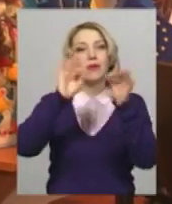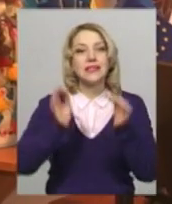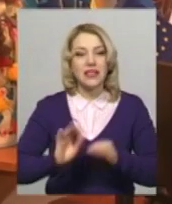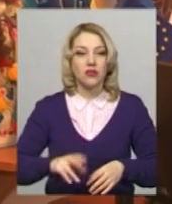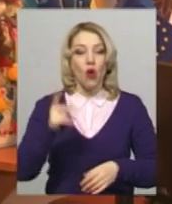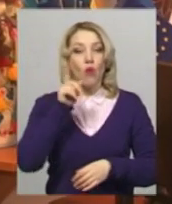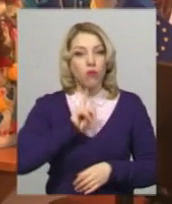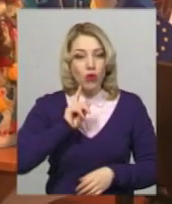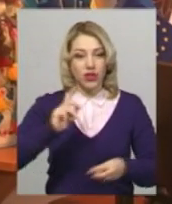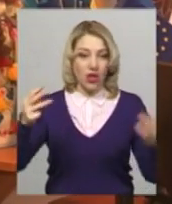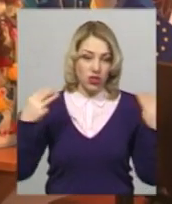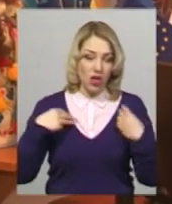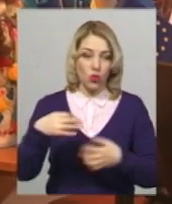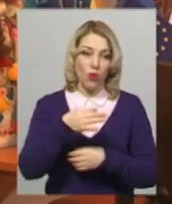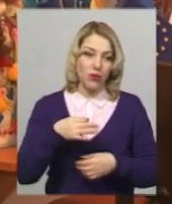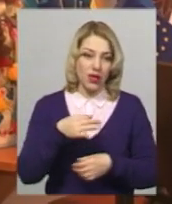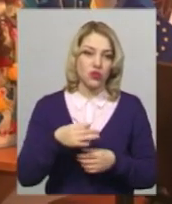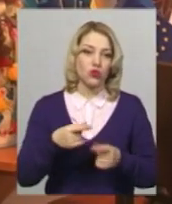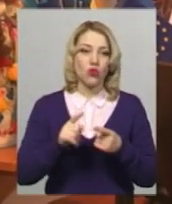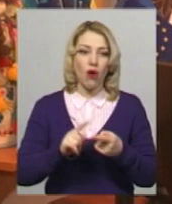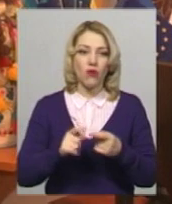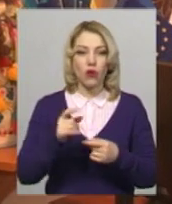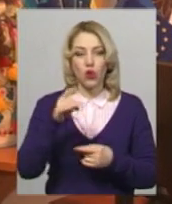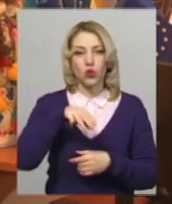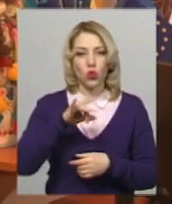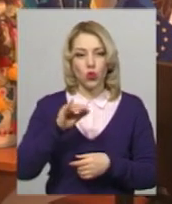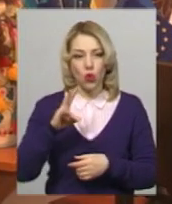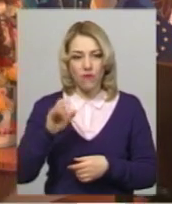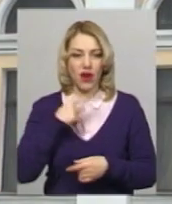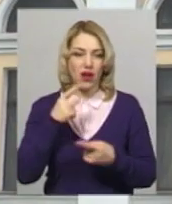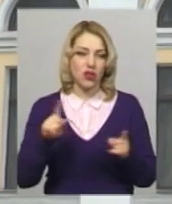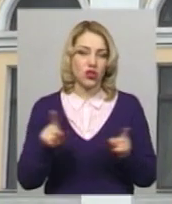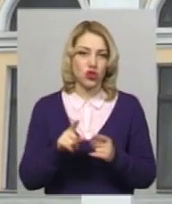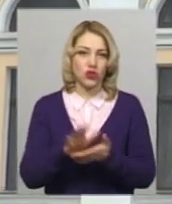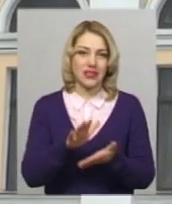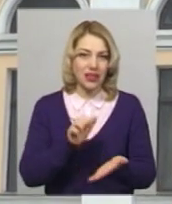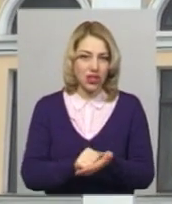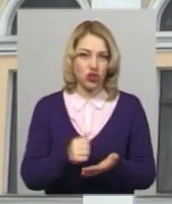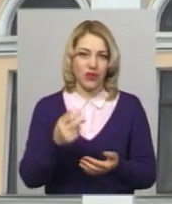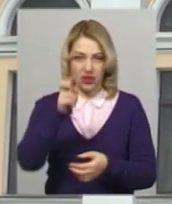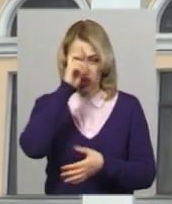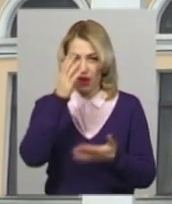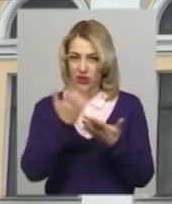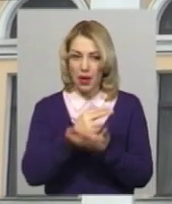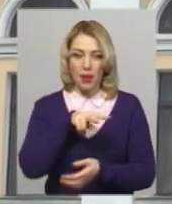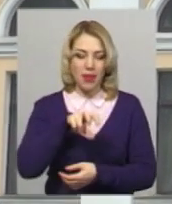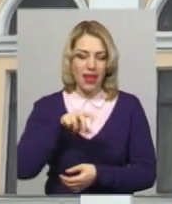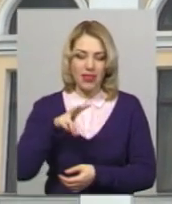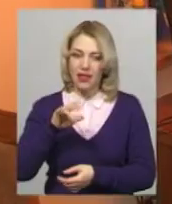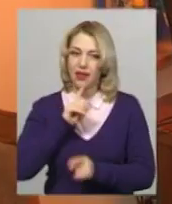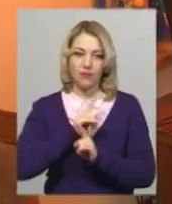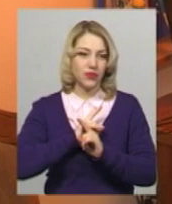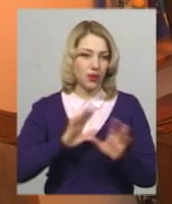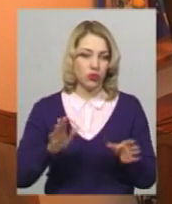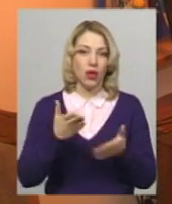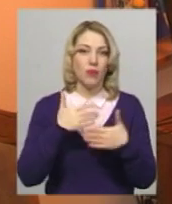начальник обласного управління культури, національності релігій та туризму Ірина Трунова запевняє, знищувати державні кінотеатри, зокрема планету, не будуть.